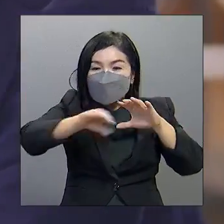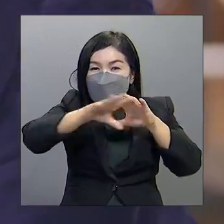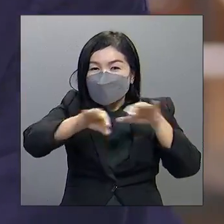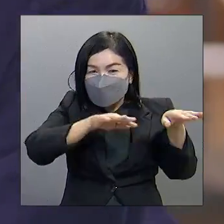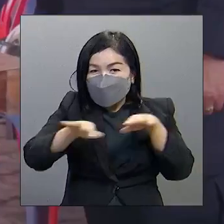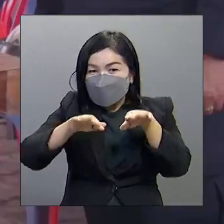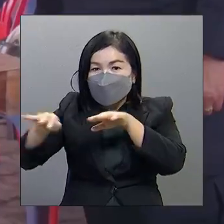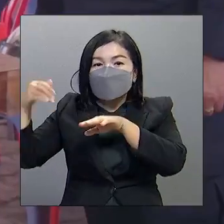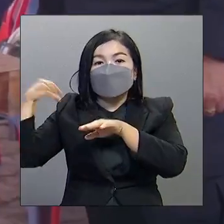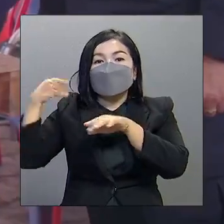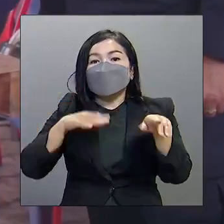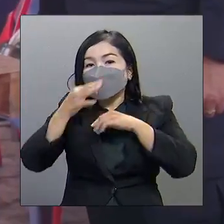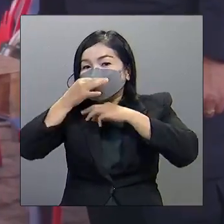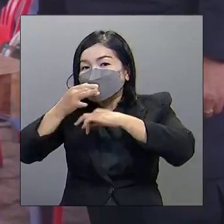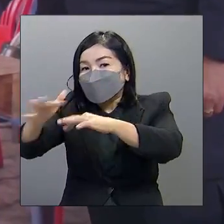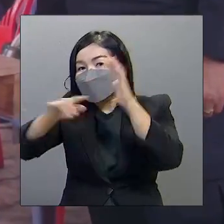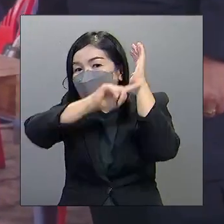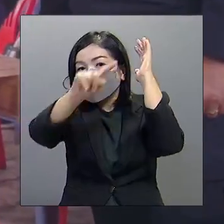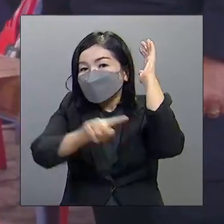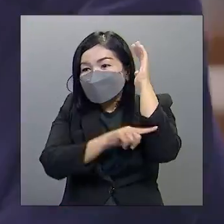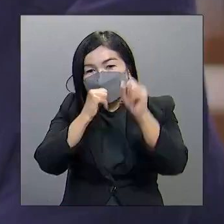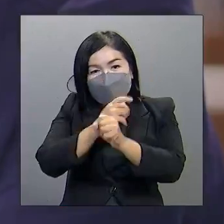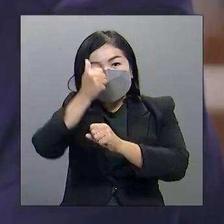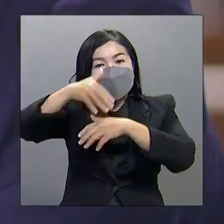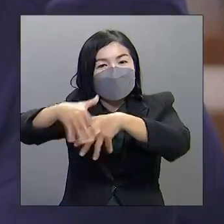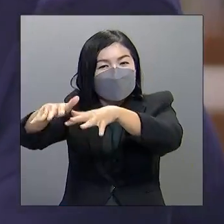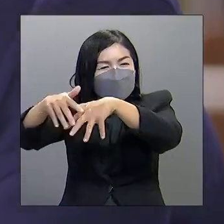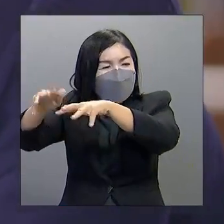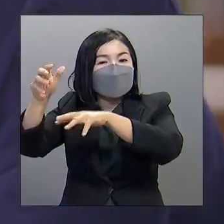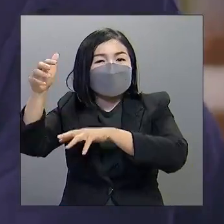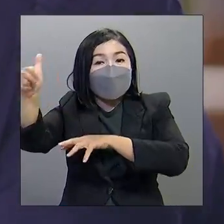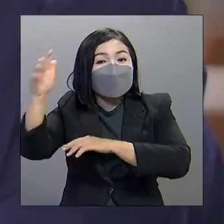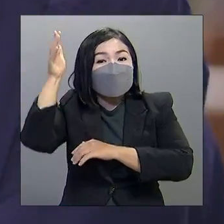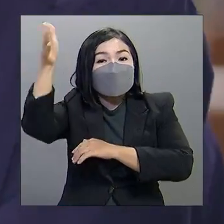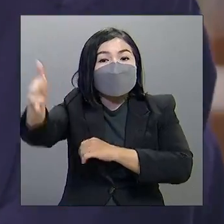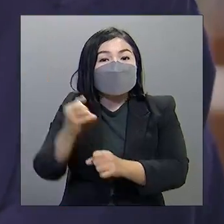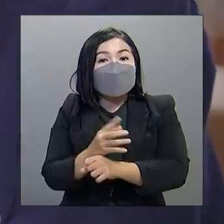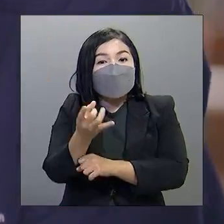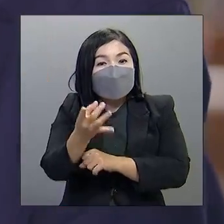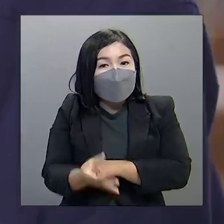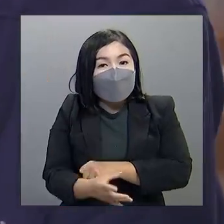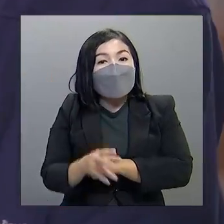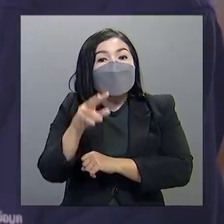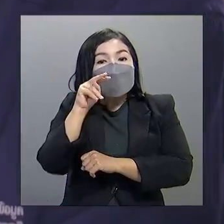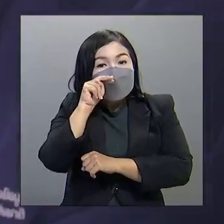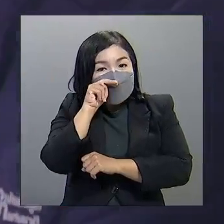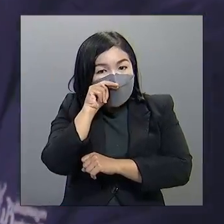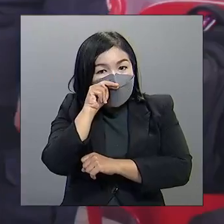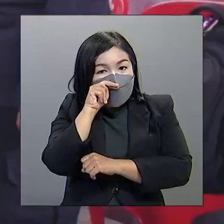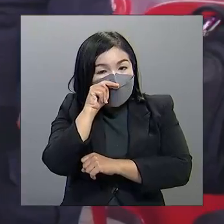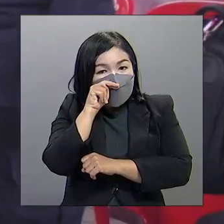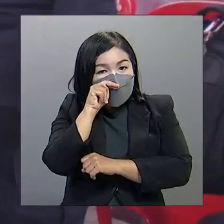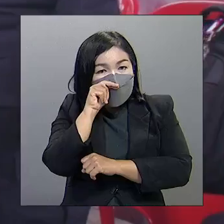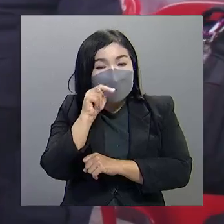สามารถสูบน้ำออกอ่าวไทยเนี่ยได้มีประสิทธิภาพสูงมากสิ่งที่จะต้องเกิดขึ้นต่อไปก็คือน้ำเนี่ยจะต้องเข้าสู่พื้นที่ของสมุทรปรา